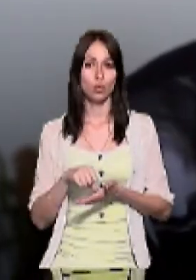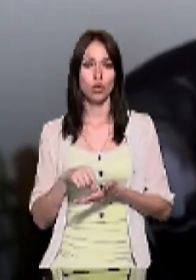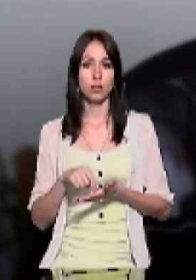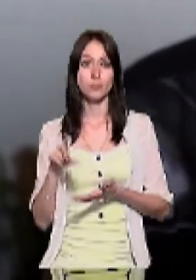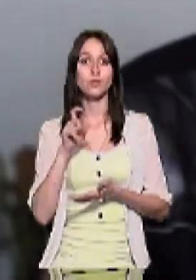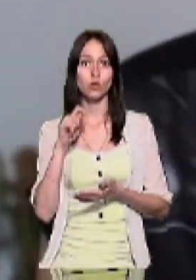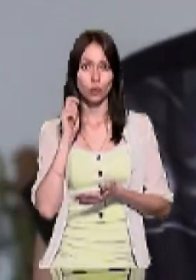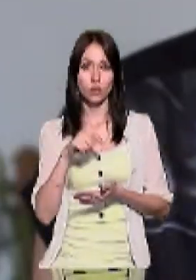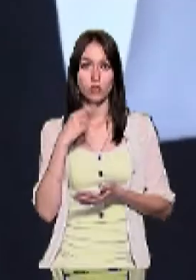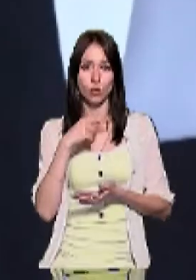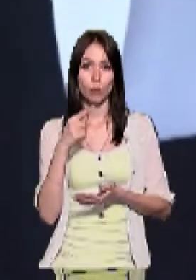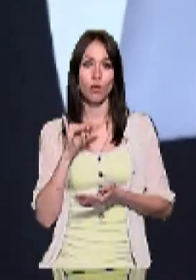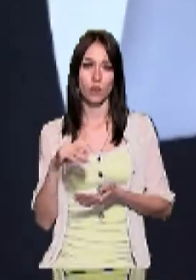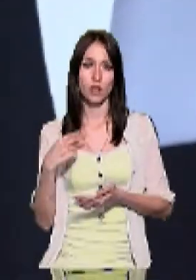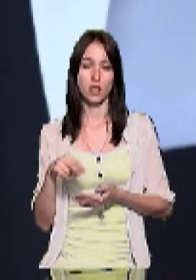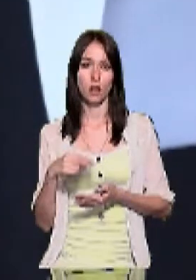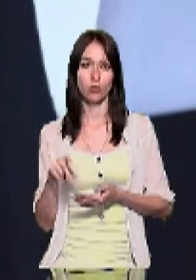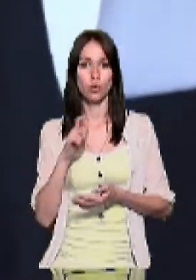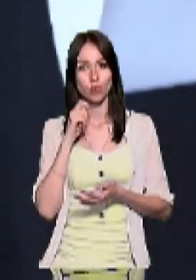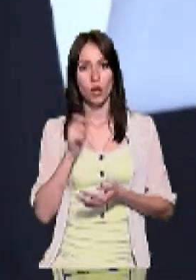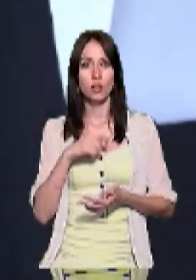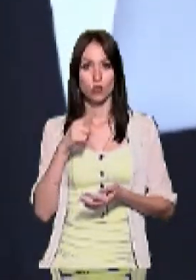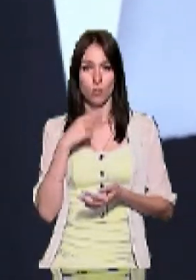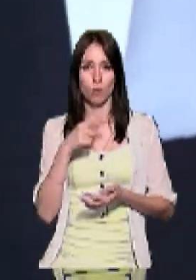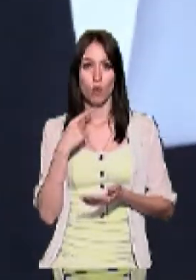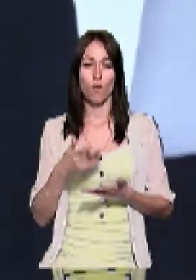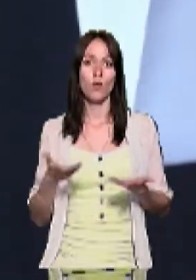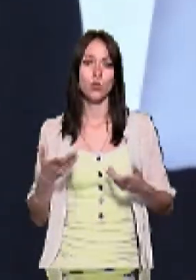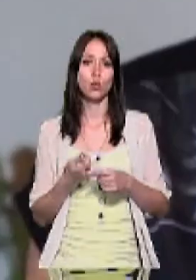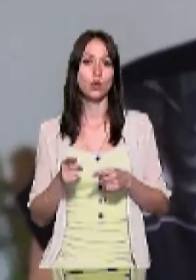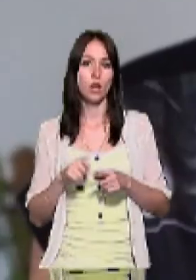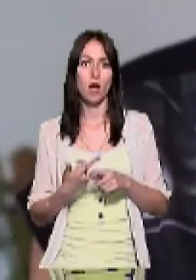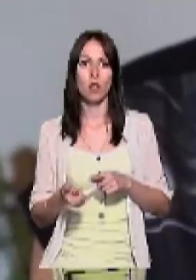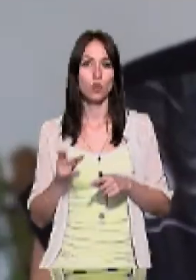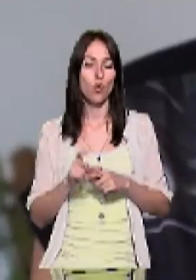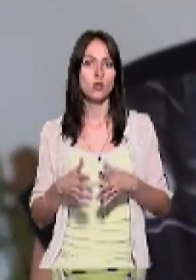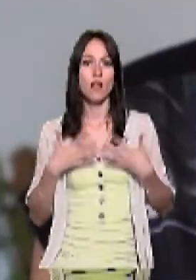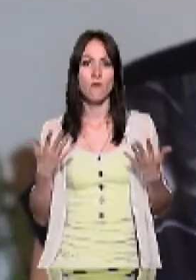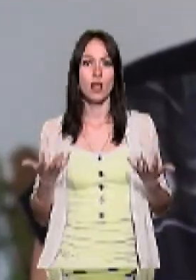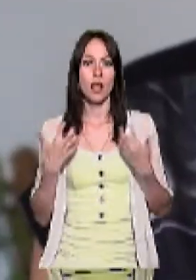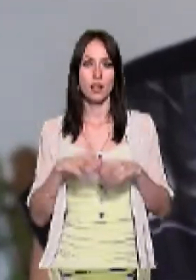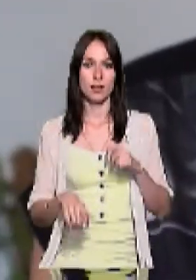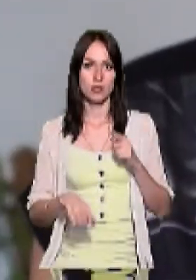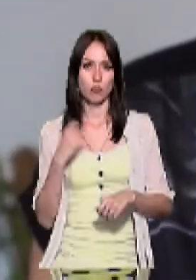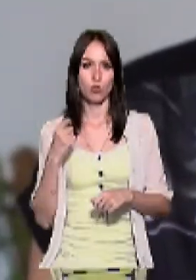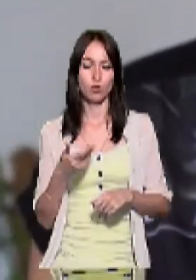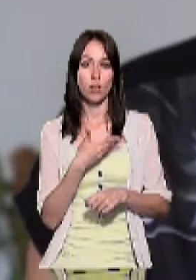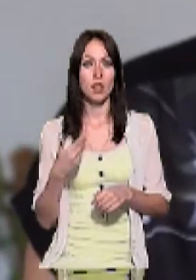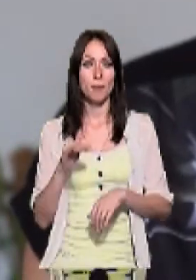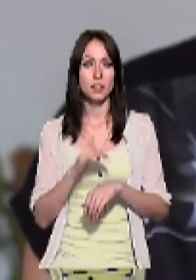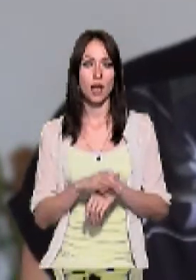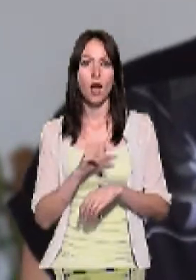з української мови і літератури. З української мови така досить велика кількість порушень. Нами зафіксовано